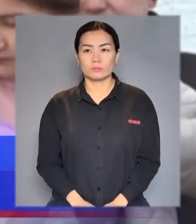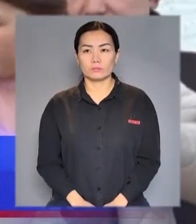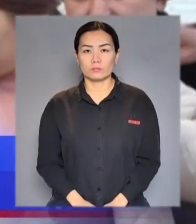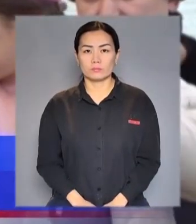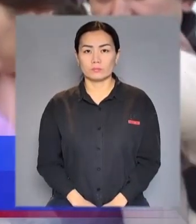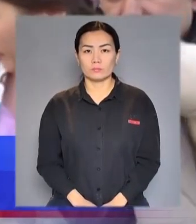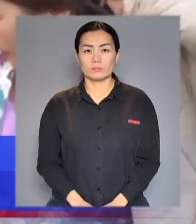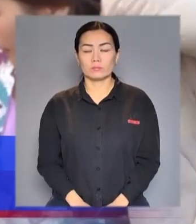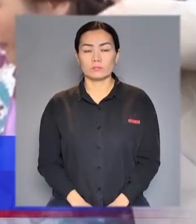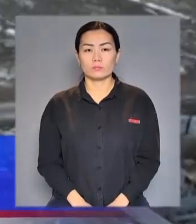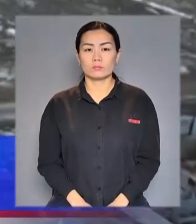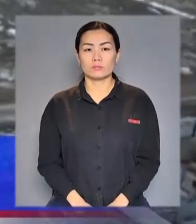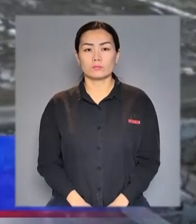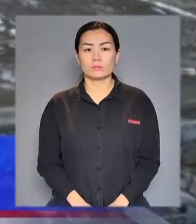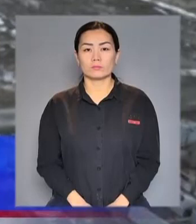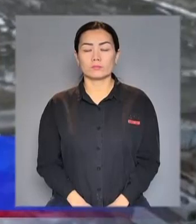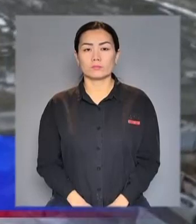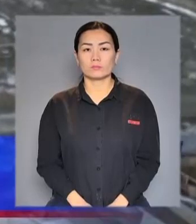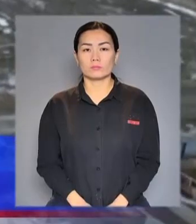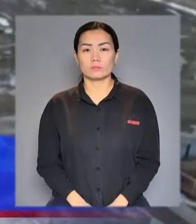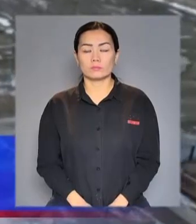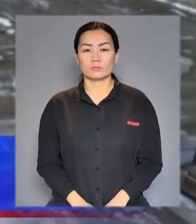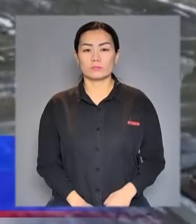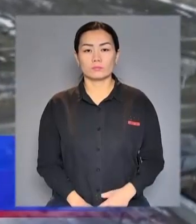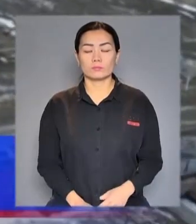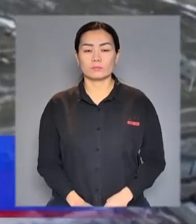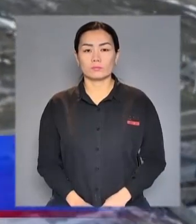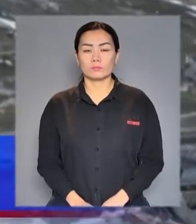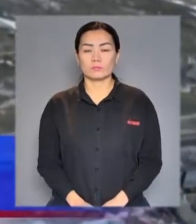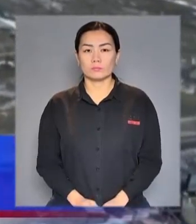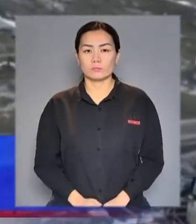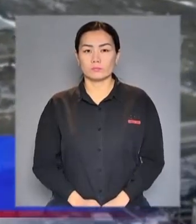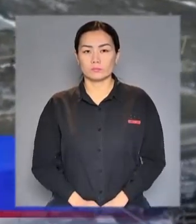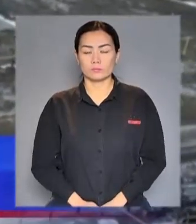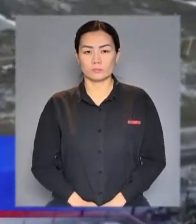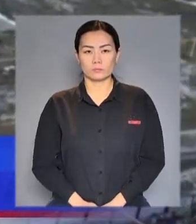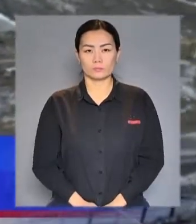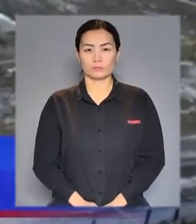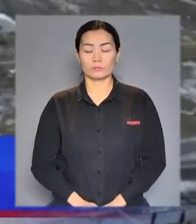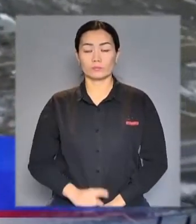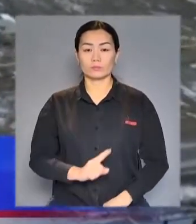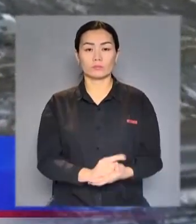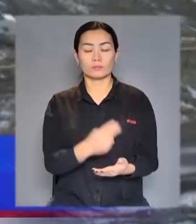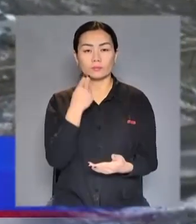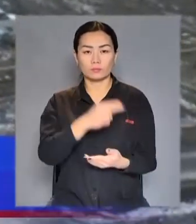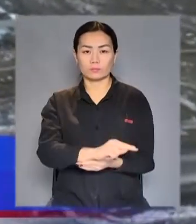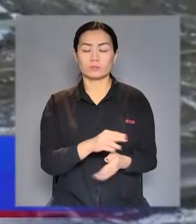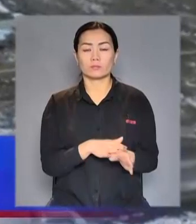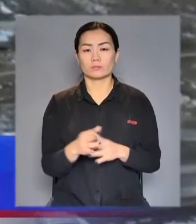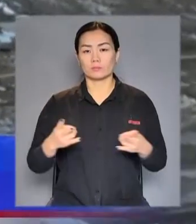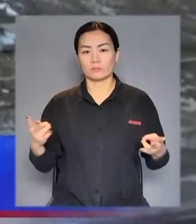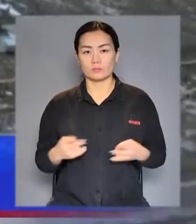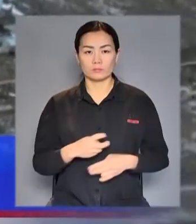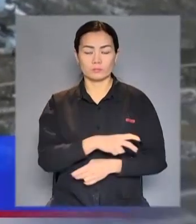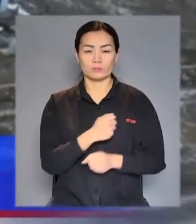Президентіміздің тікелей тапсырмасы осы елді мекендерде медицинаны дамыту болатын. Мы должны качество и своевременно